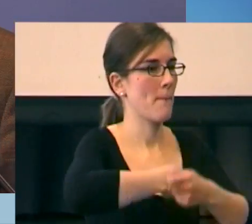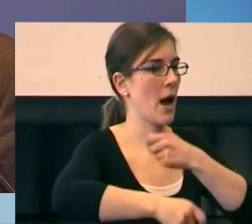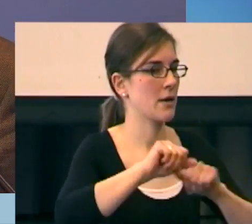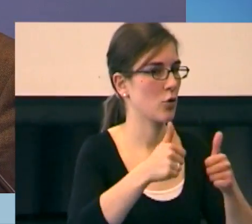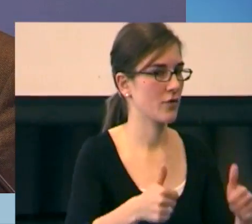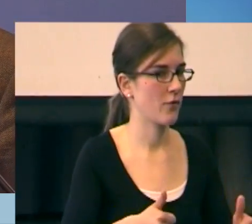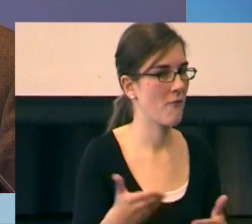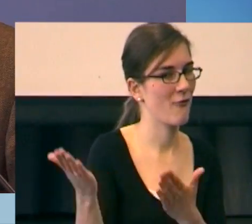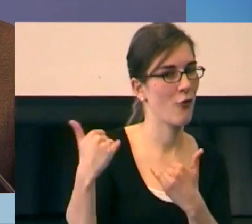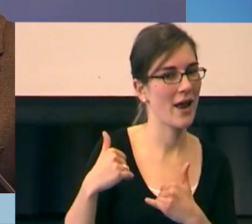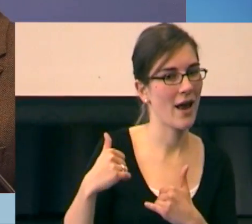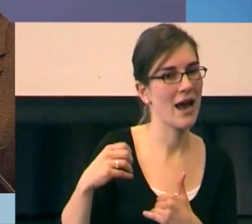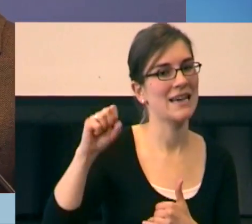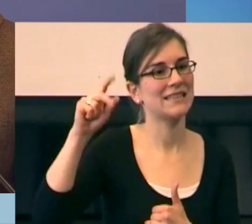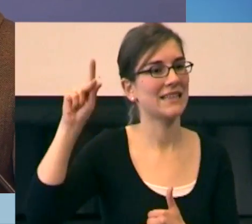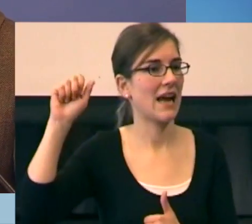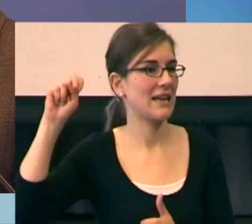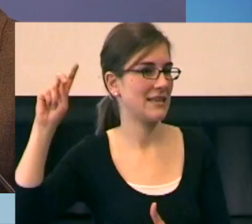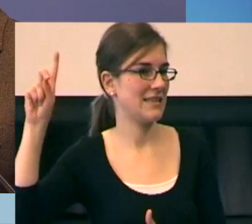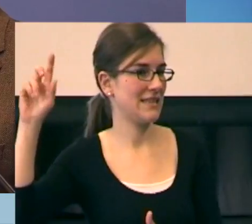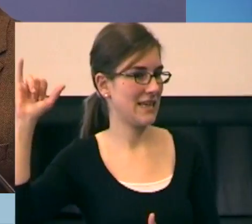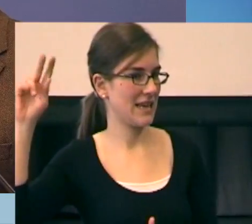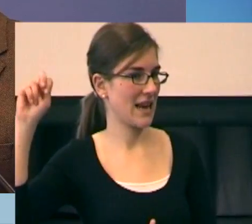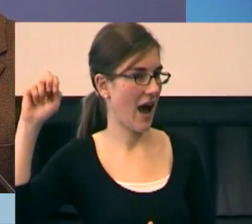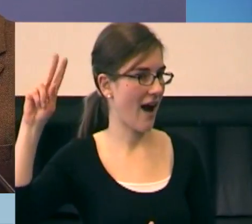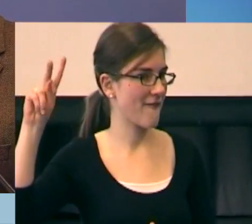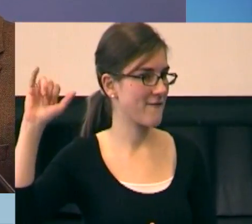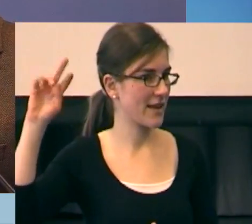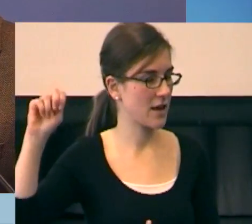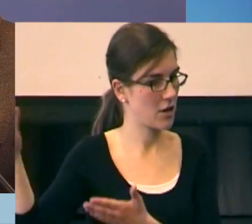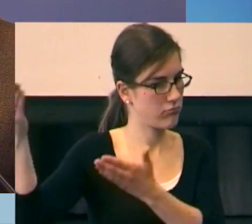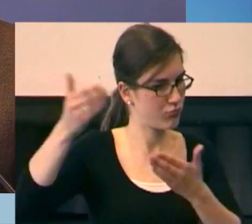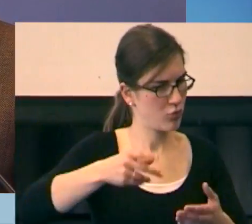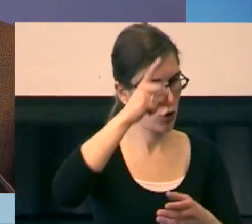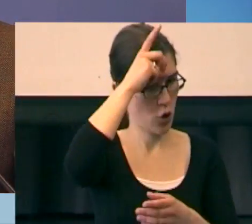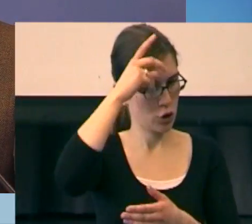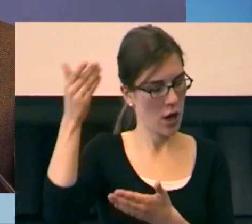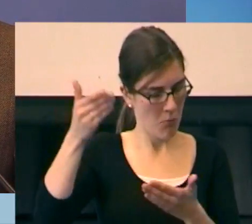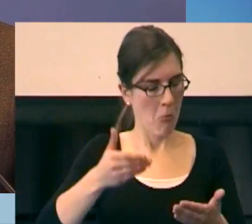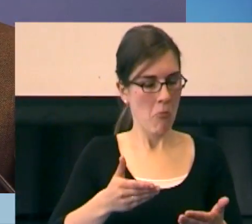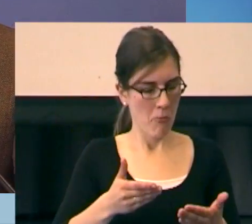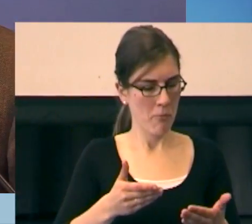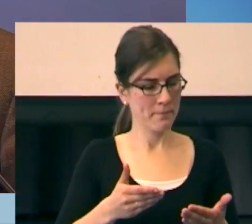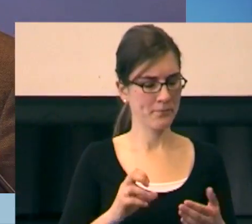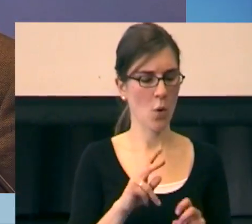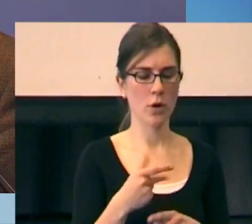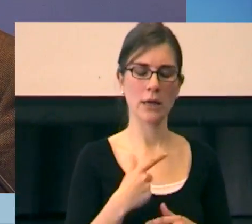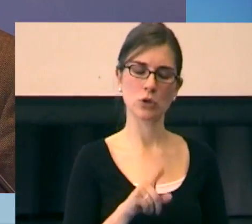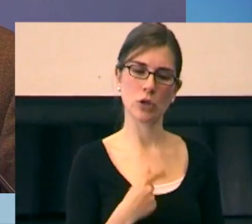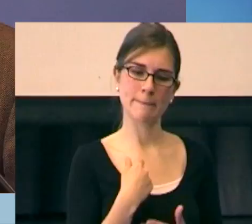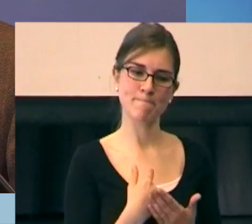aus Skandinavien mehr oder weniger jetzt hier nach Deutschland rübergeschwappt ist. Und die soll ein bisschen auch